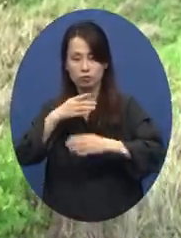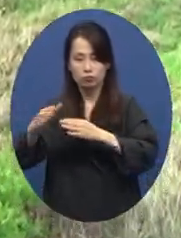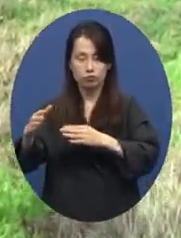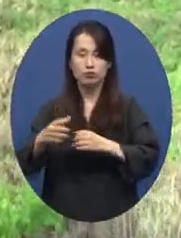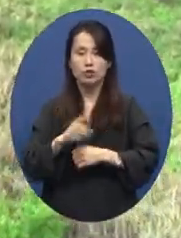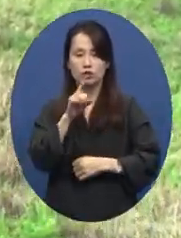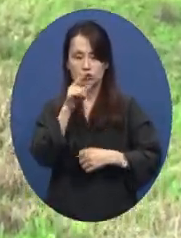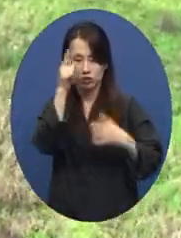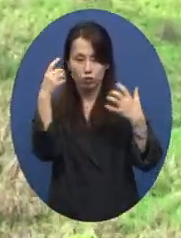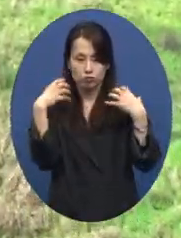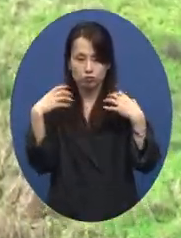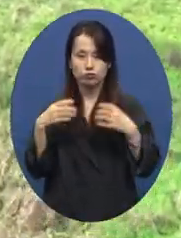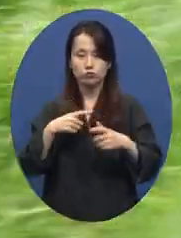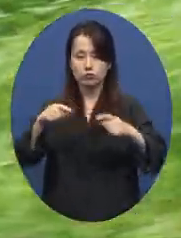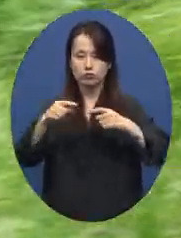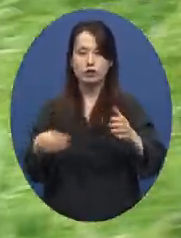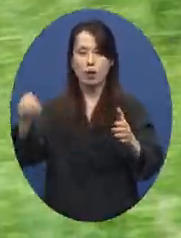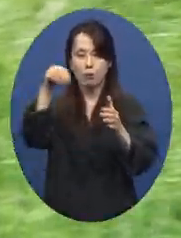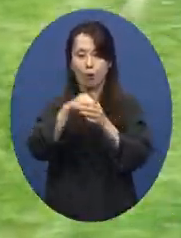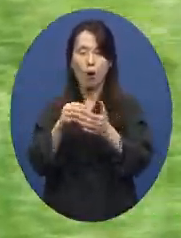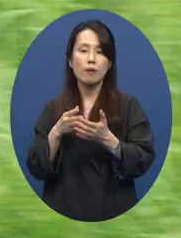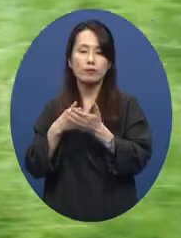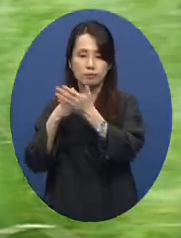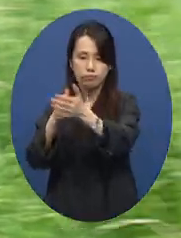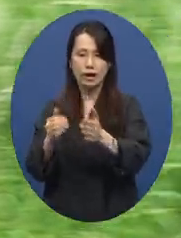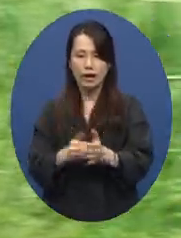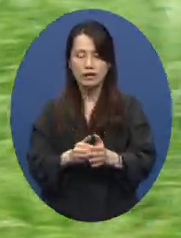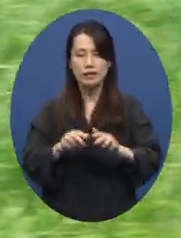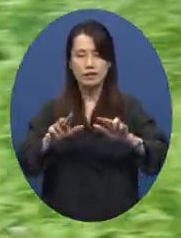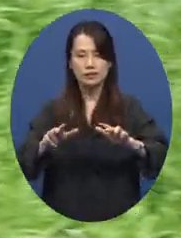추진 중앙정부 정책과제에 포함해달라고 건의했고